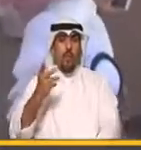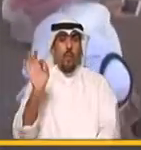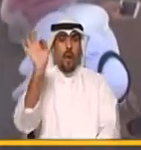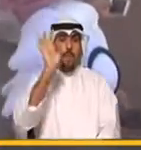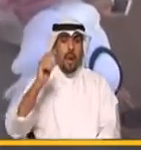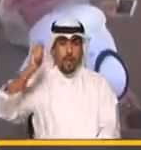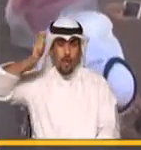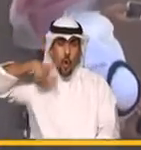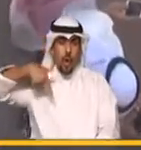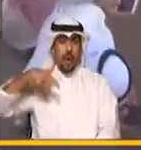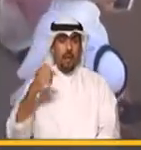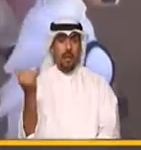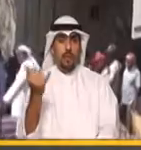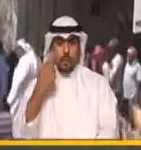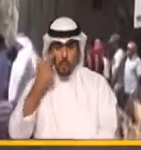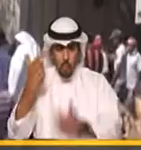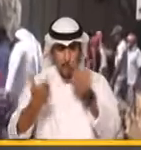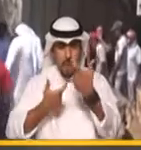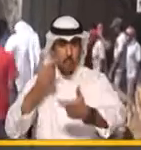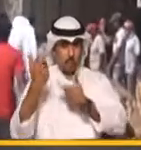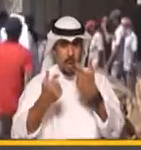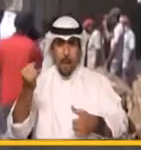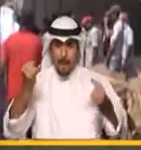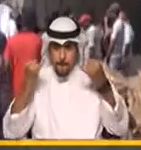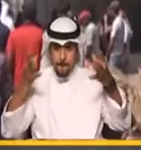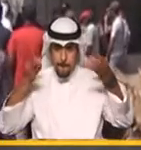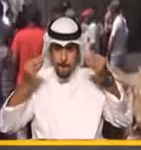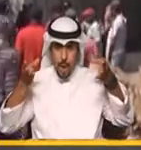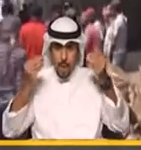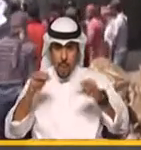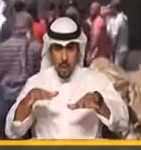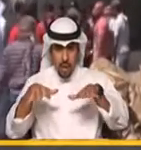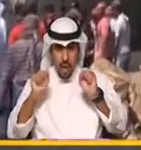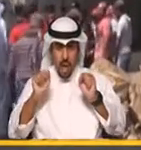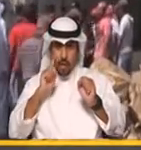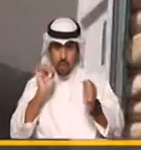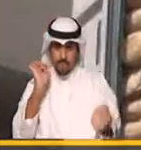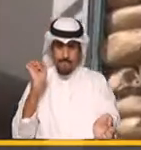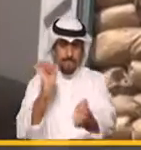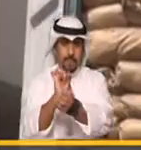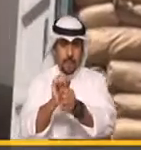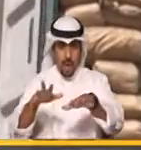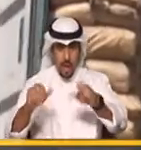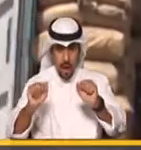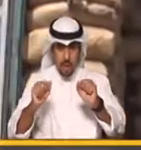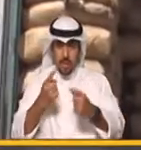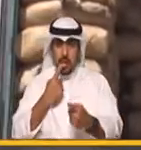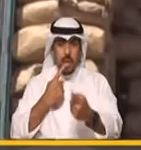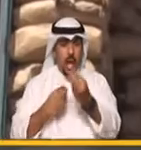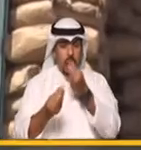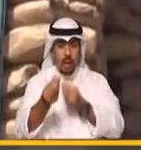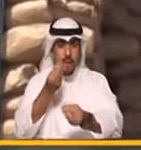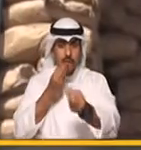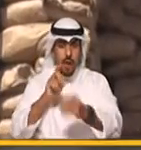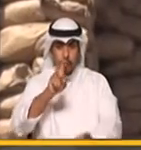تكثيف التحريات حول المتهمين الى ان تم ضبطهم والتحقيق معهم واقروا واعترفوا